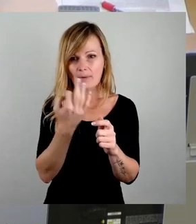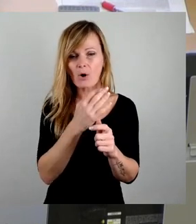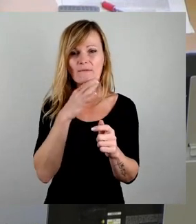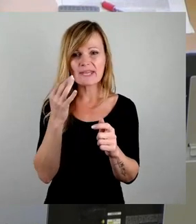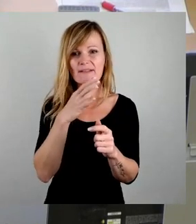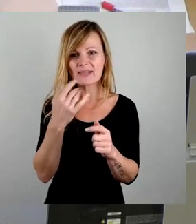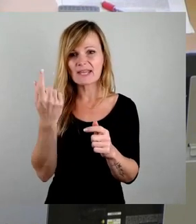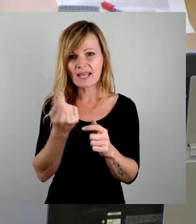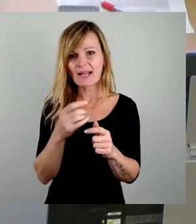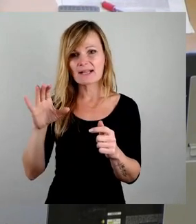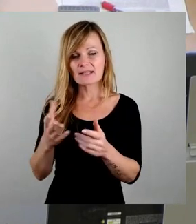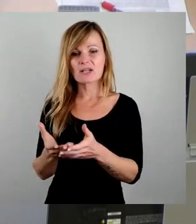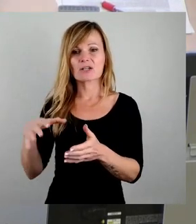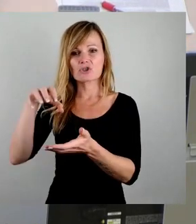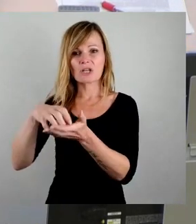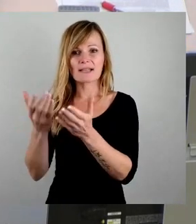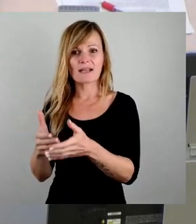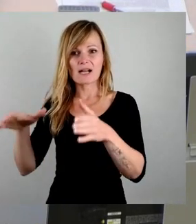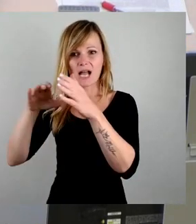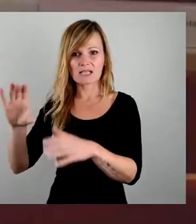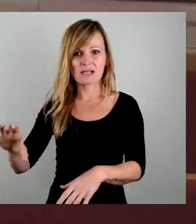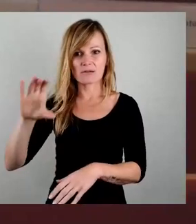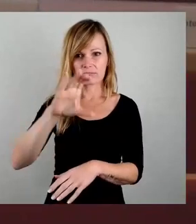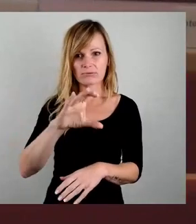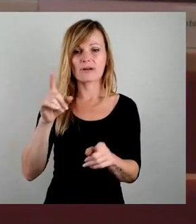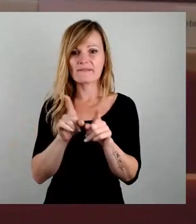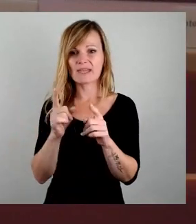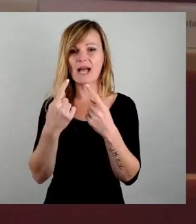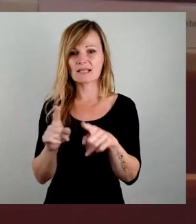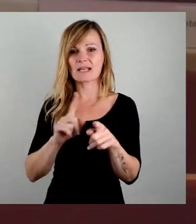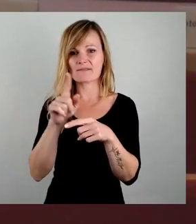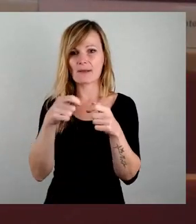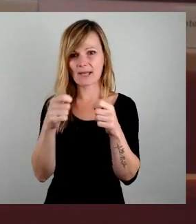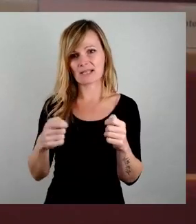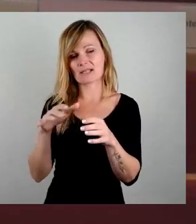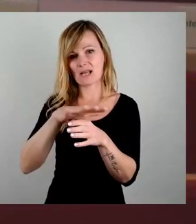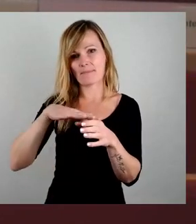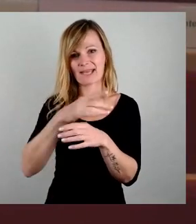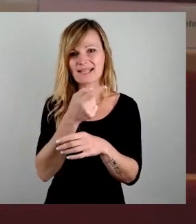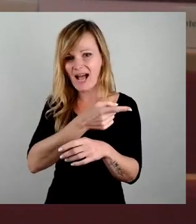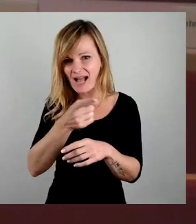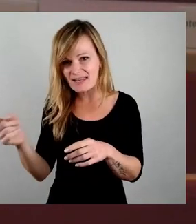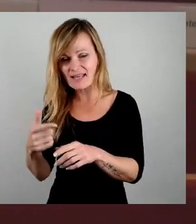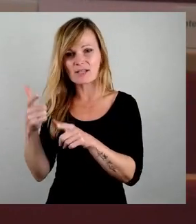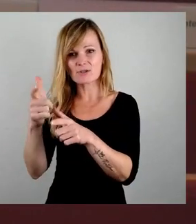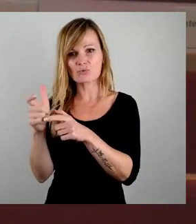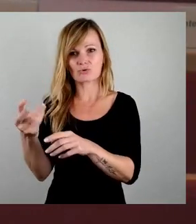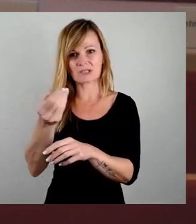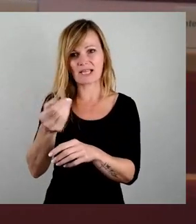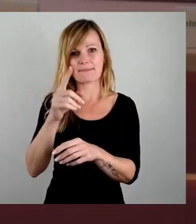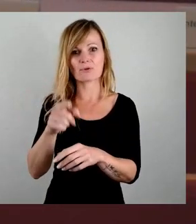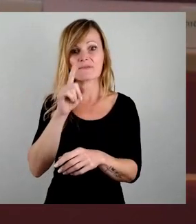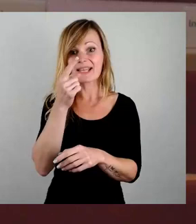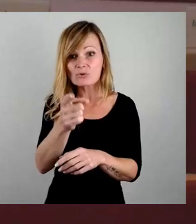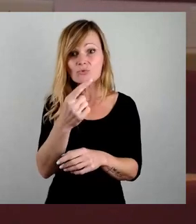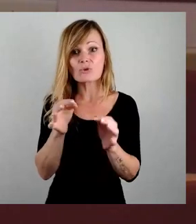Stadtkasse zuschießen, genau wie die anderen Verbandsgemeinden alle was zuschießen müssen in den VV. Wenn Sie jetzt ehrlich wären und würden sagen,